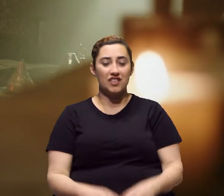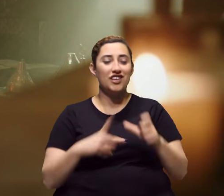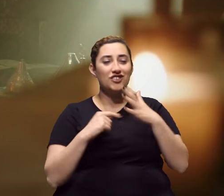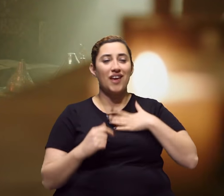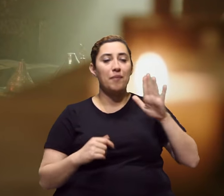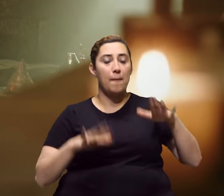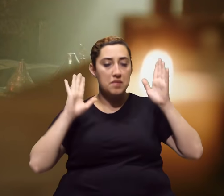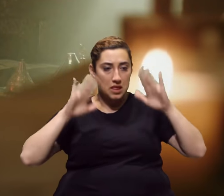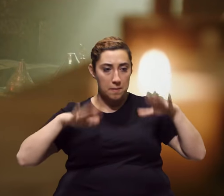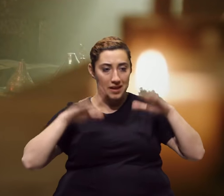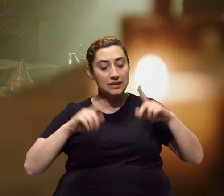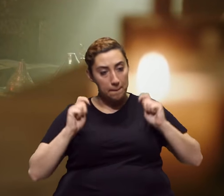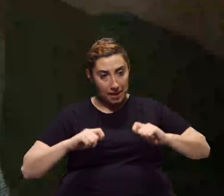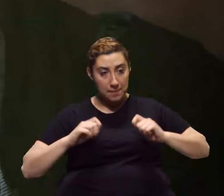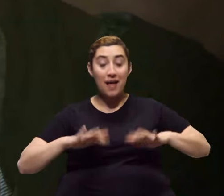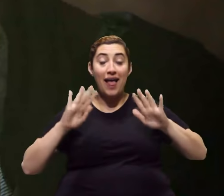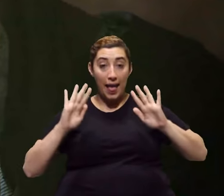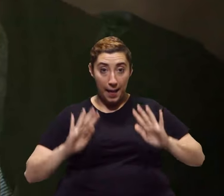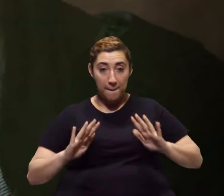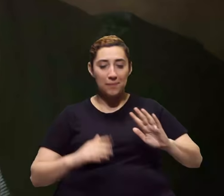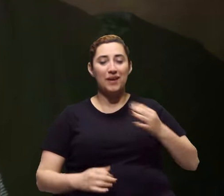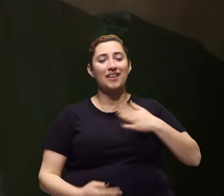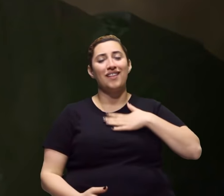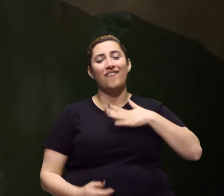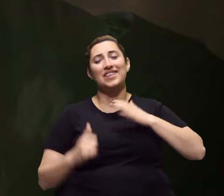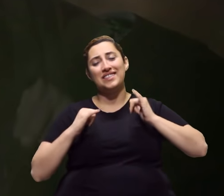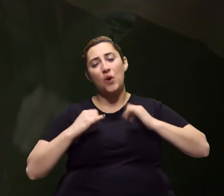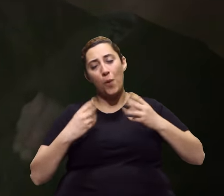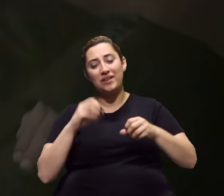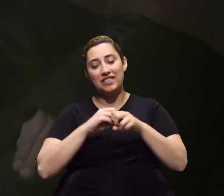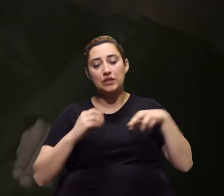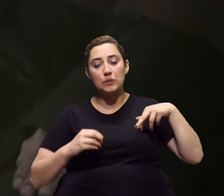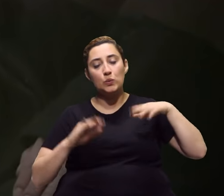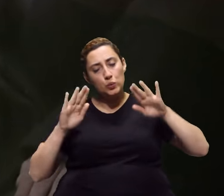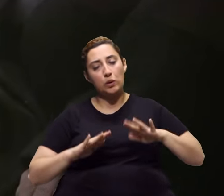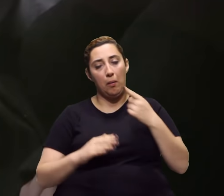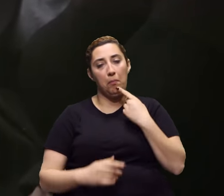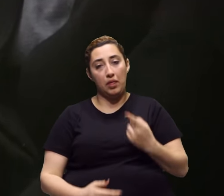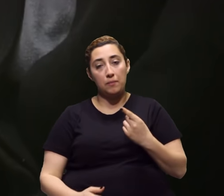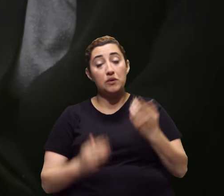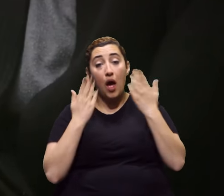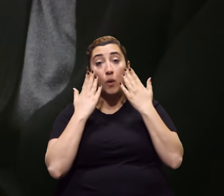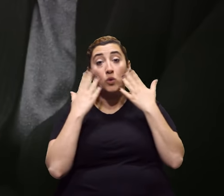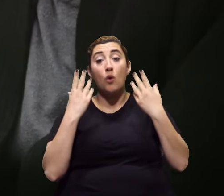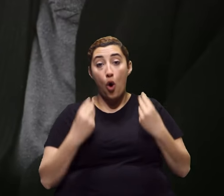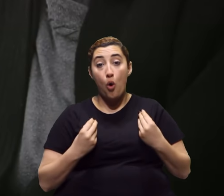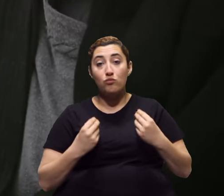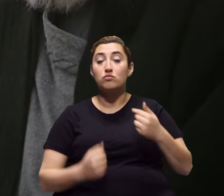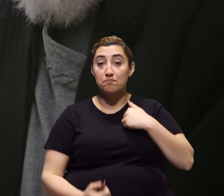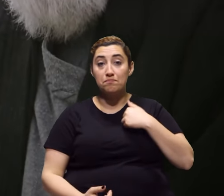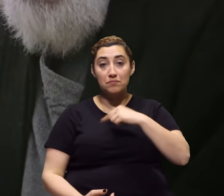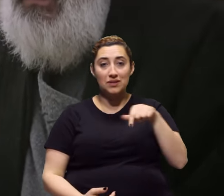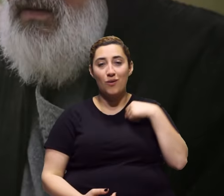Şeyhimiz hemi namazı eda edelim, hemi de nefeslenelim deyi duralım buyurmuştur. Hayırlısı olmuş ki biz